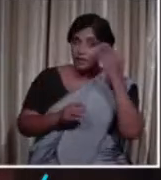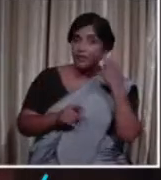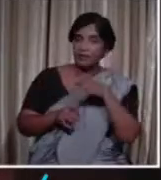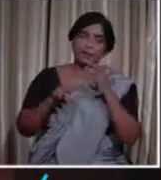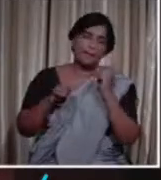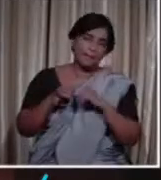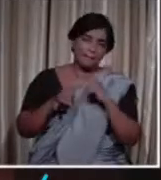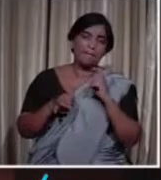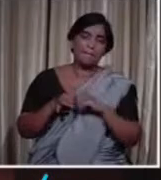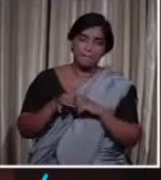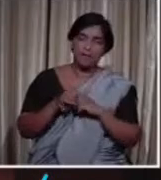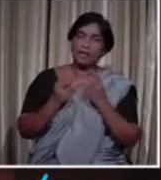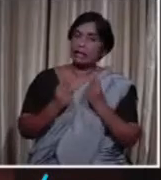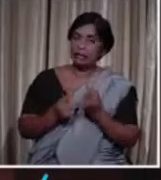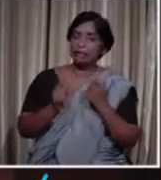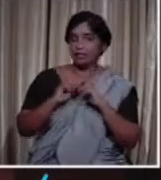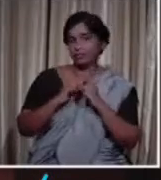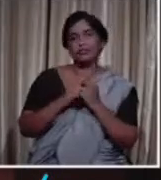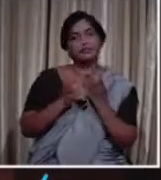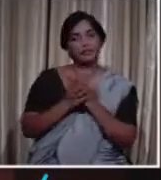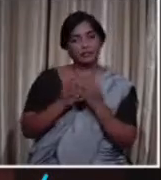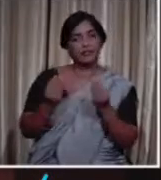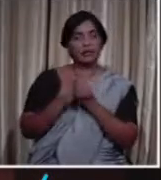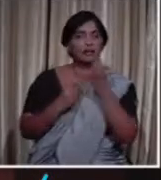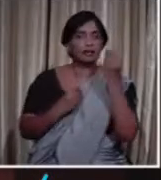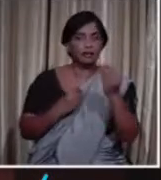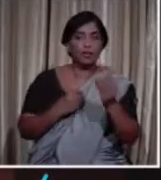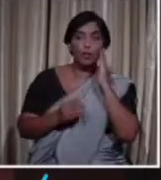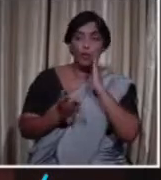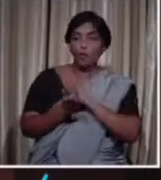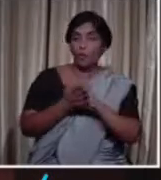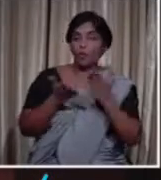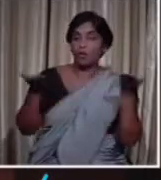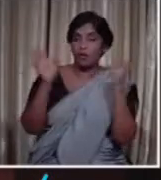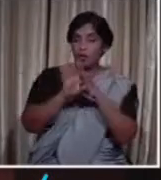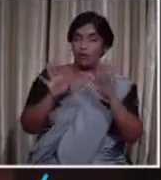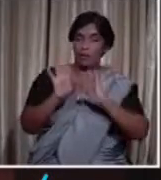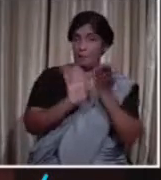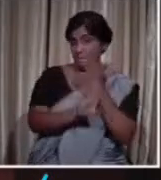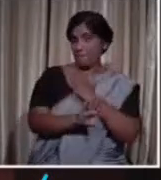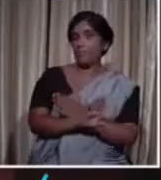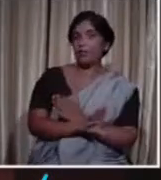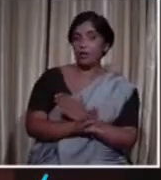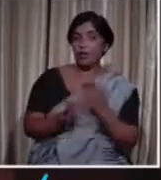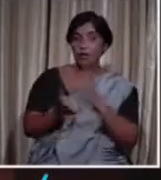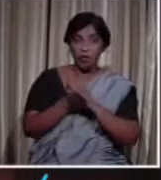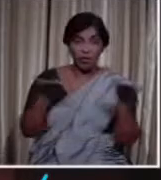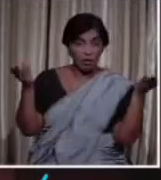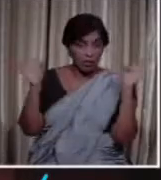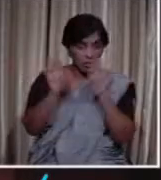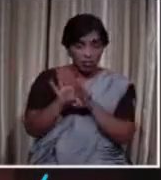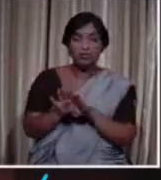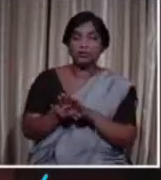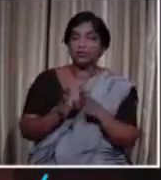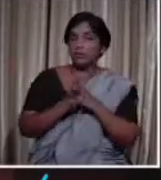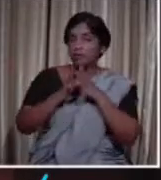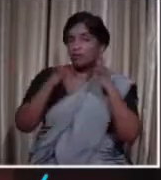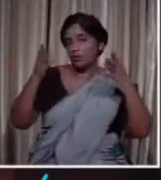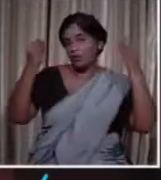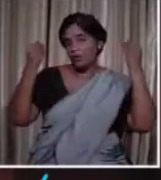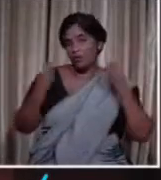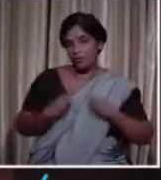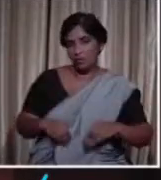ප්‍රශ්නයට ඉක්මන් විසඳුමක් ලබා දෙන්න අපේ හෝටල් ටික වැහෙන්නට පෙර හෝටල් ටික වැහුණොත් ඒක මහා